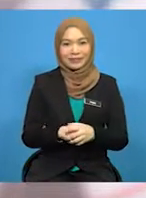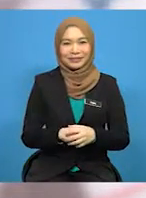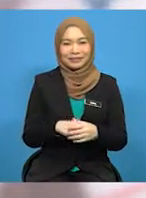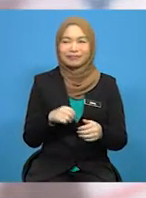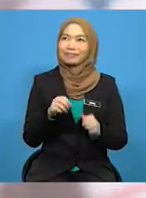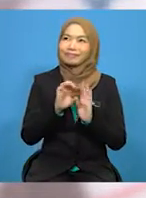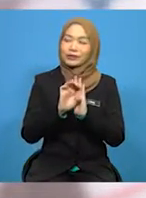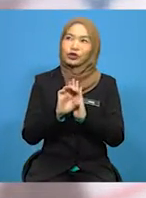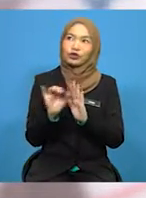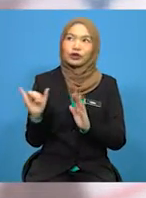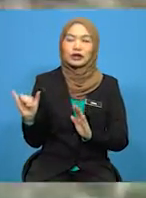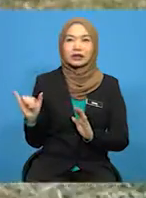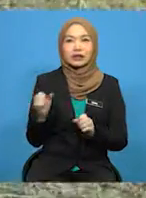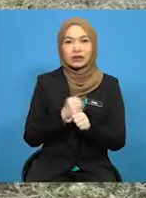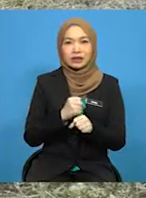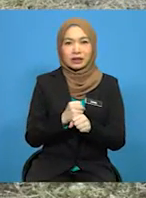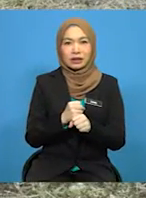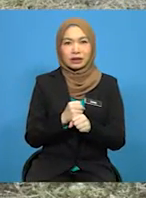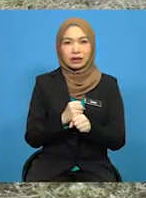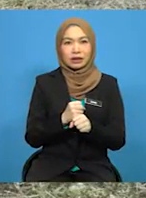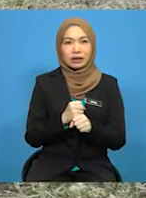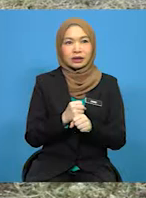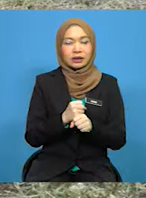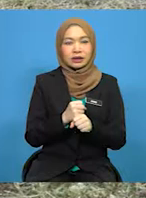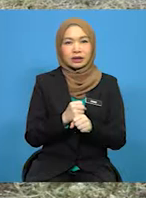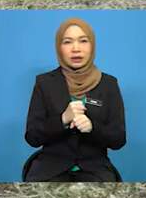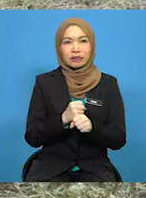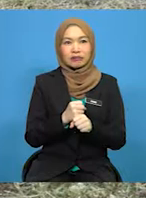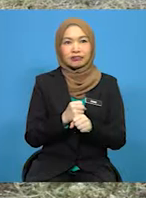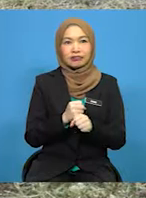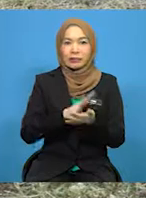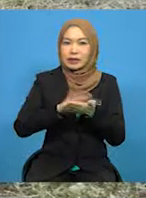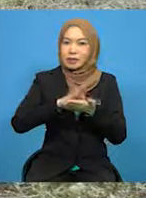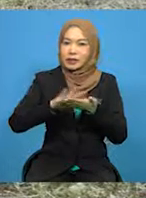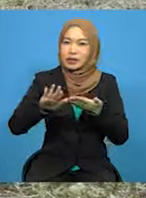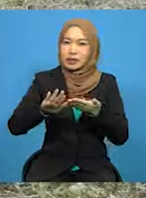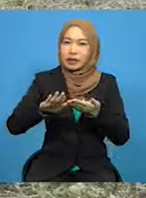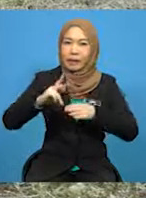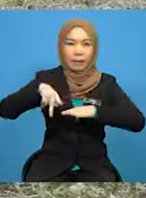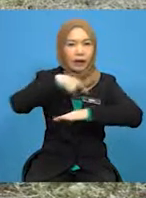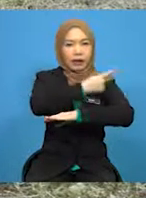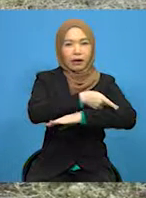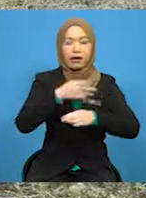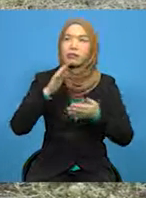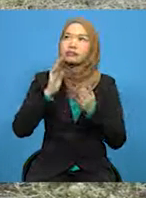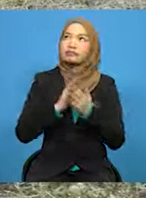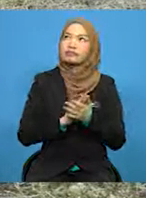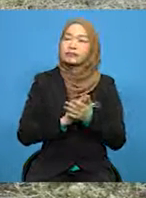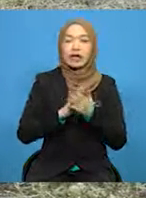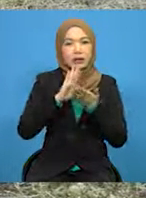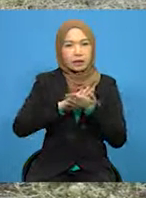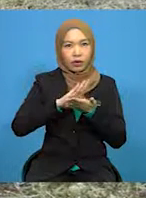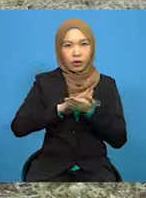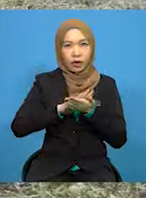Kerja-kerja kebajikan? Ya, gotong royong. Gotong royong merupakan aktiviti